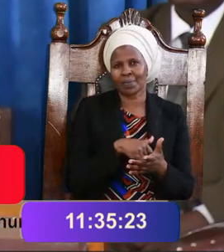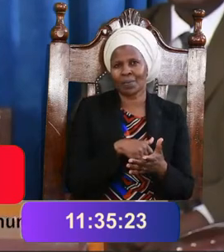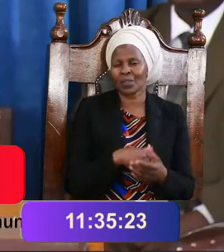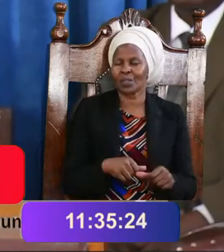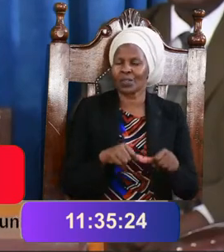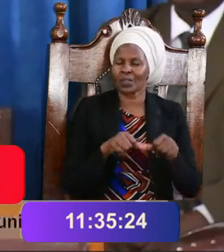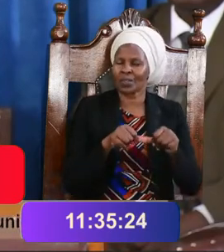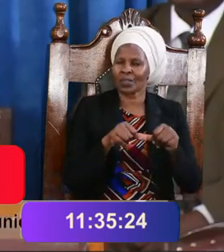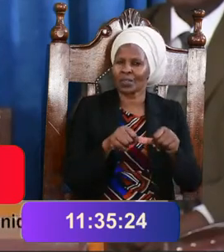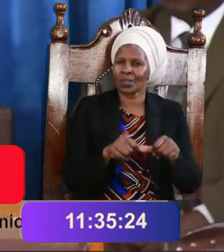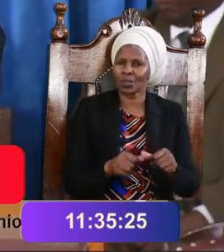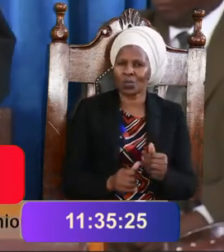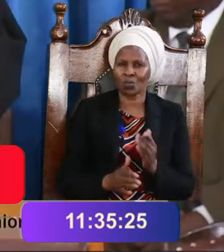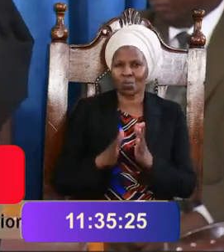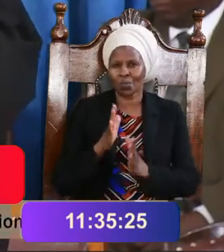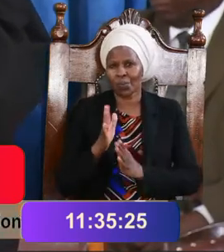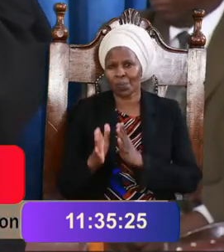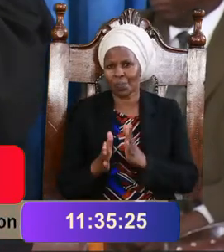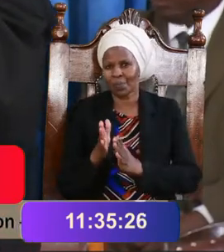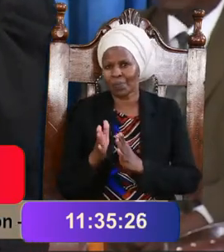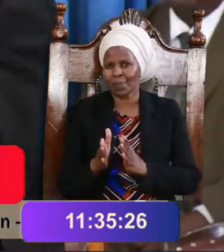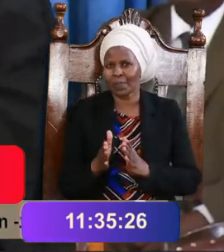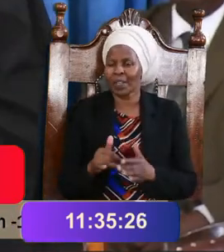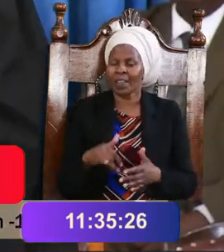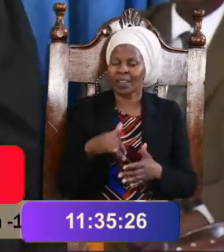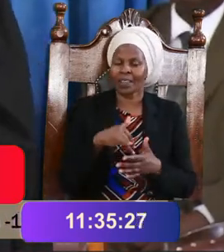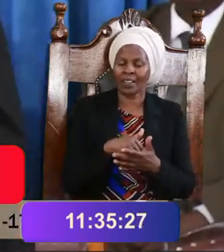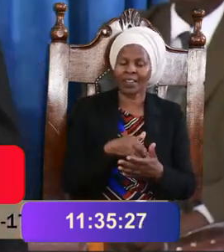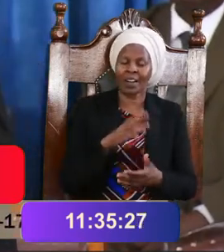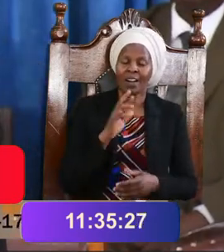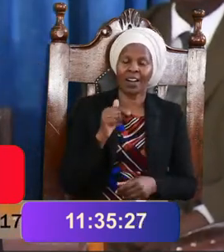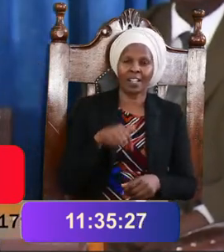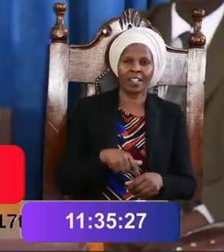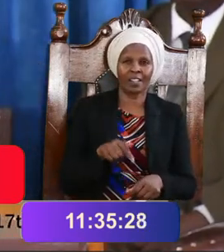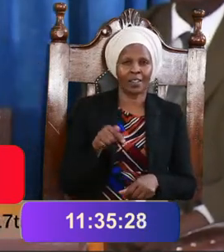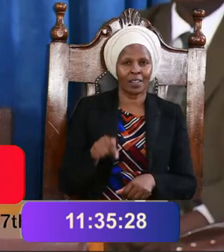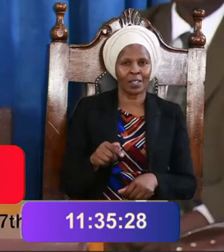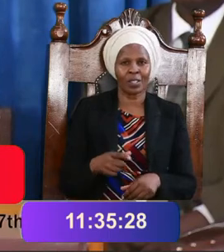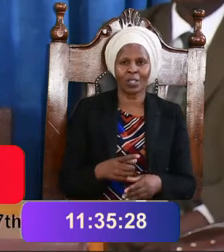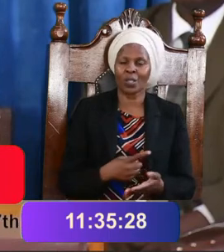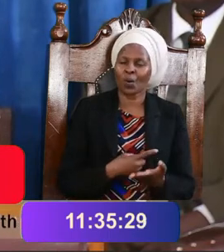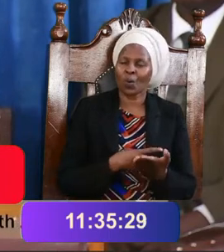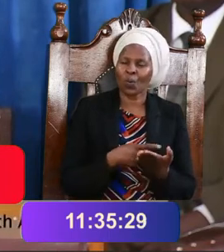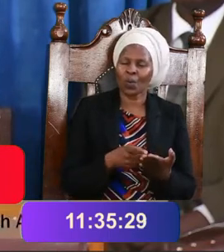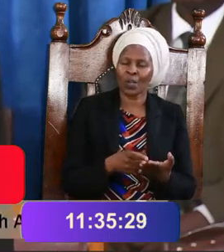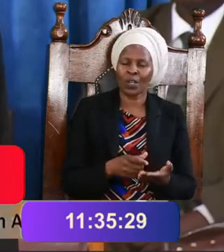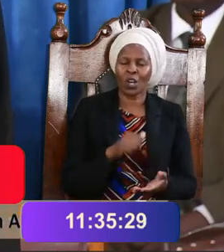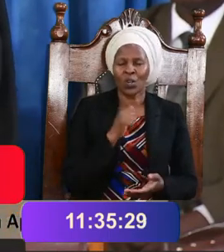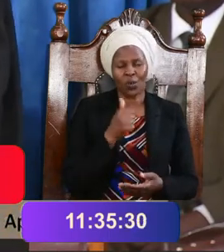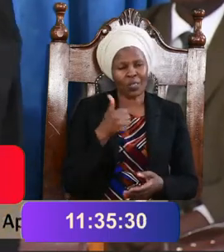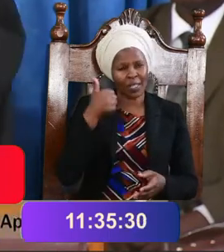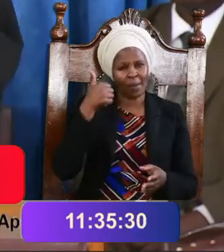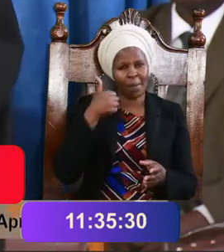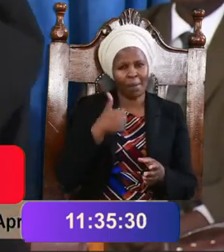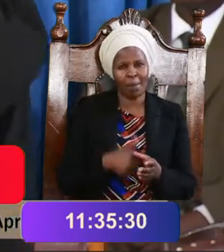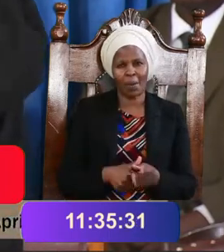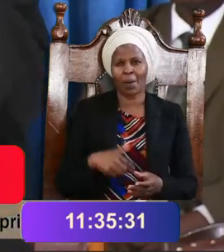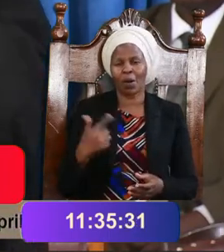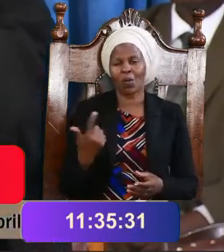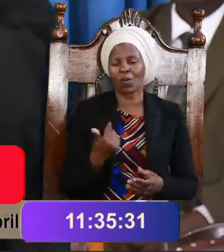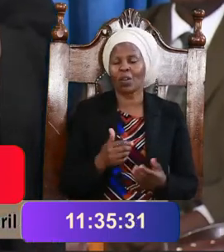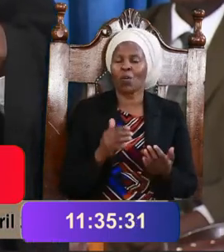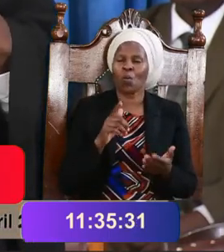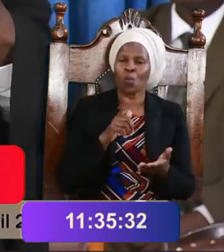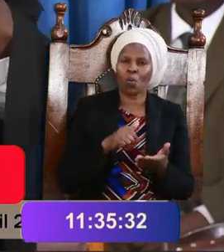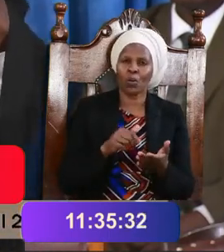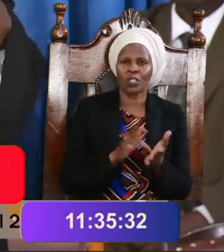tukiendelea na mipango ambayo iko katika hii wiki ambayo inakuja, si kukumbuka tu vile Yesu